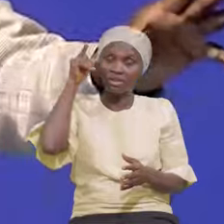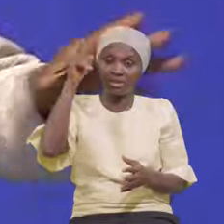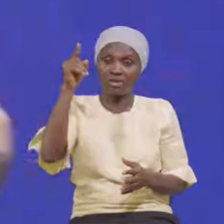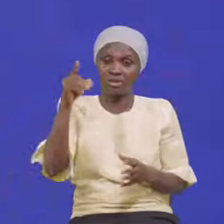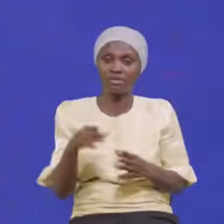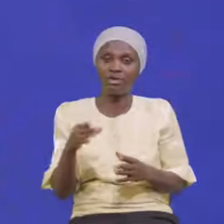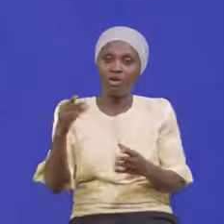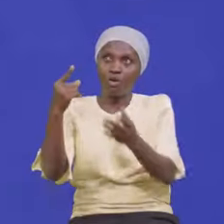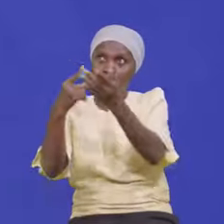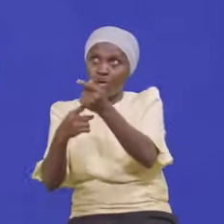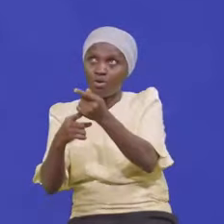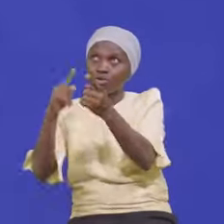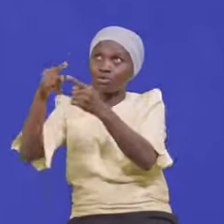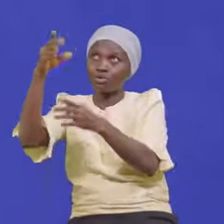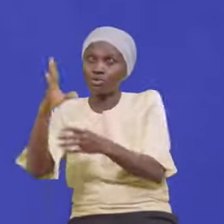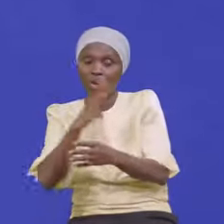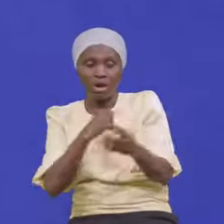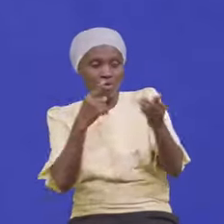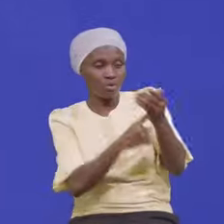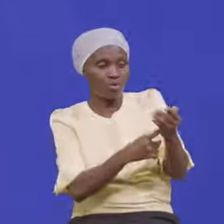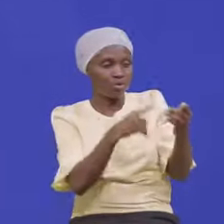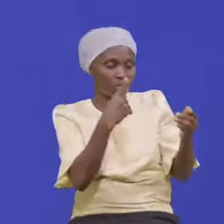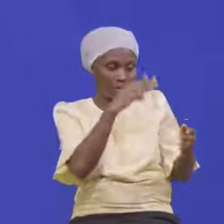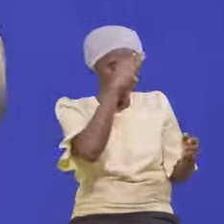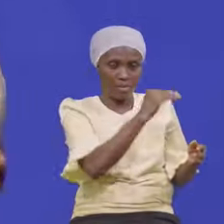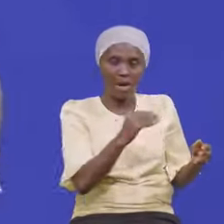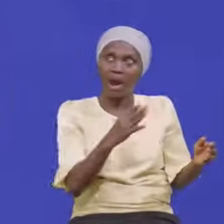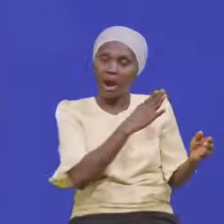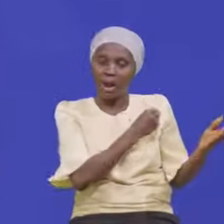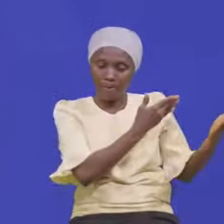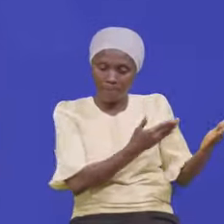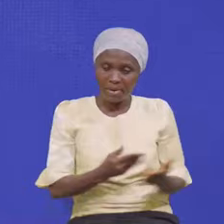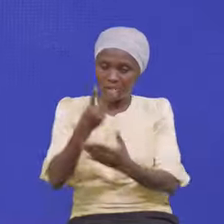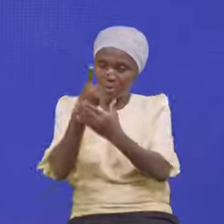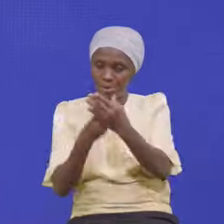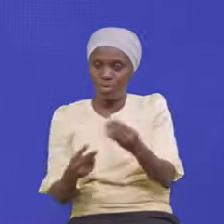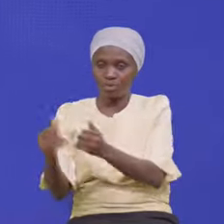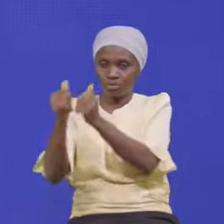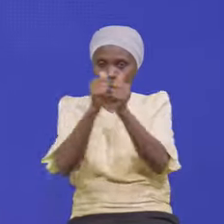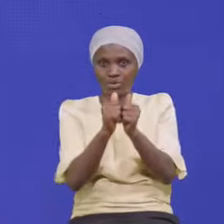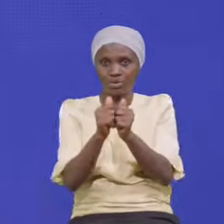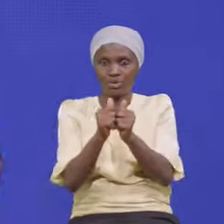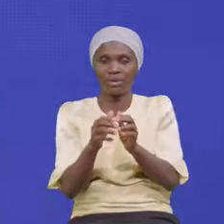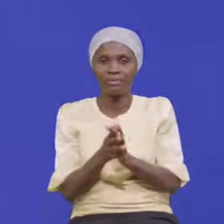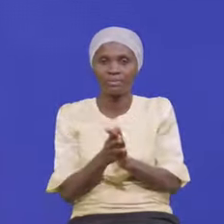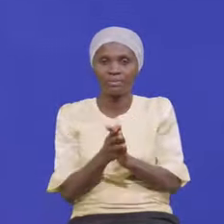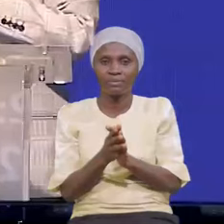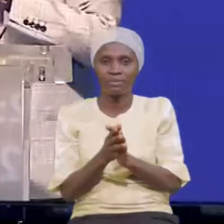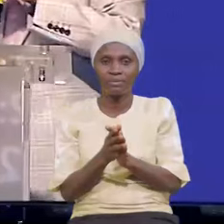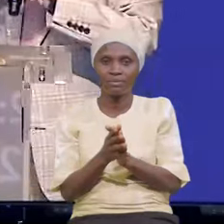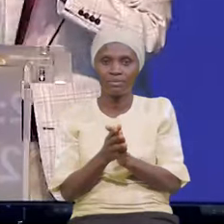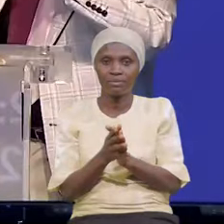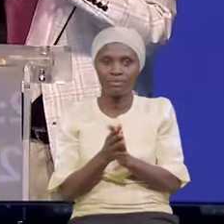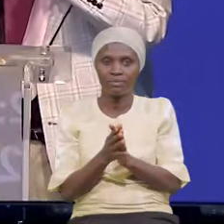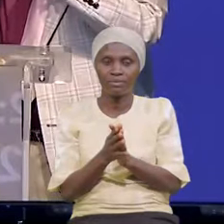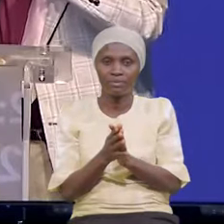and holds to man, he brings them together, దేవునిని మానవాళిని ఇరువురిని పట్టుకోగలడు గనుక వారిద్దరిని కూడా ఆయన